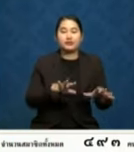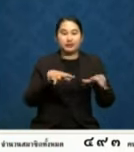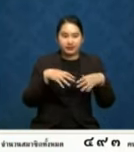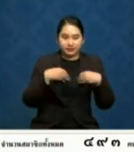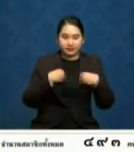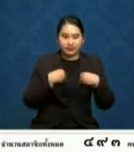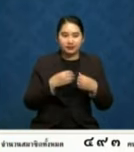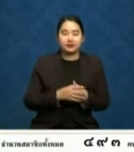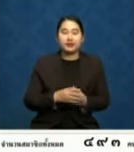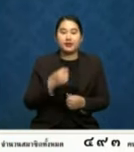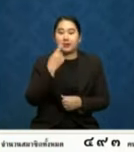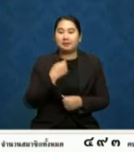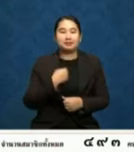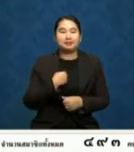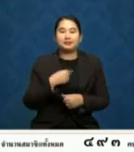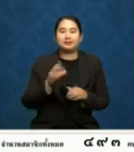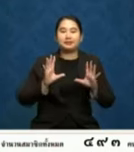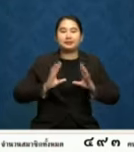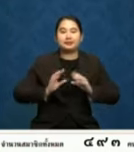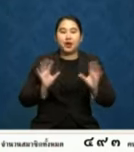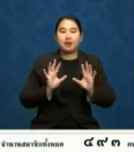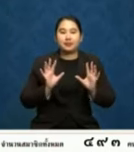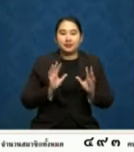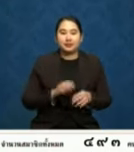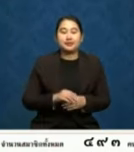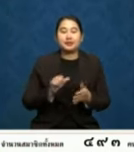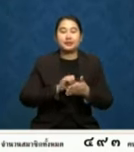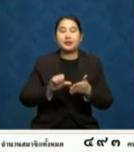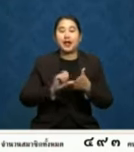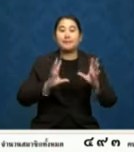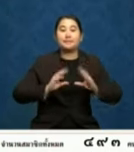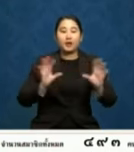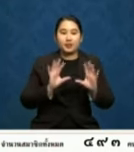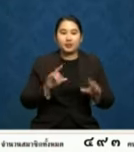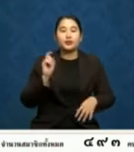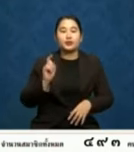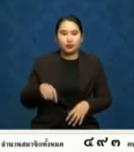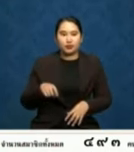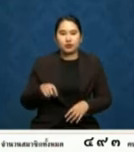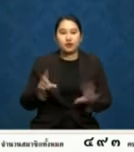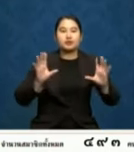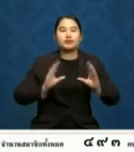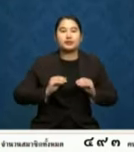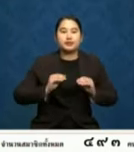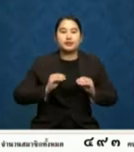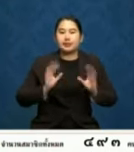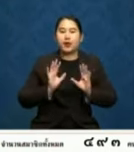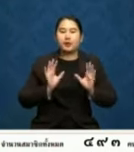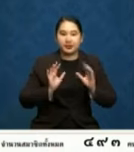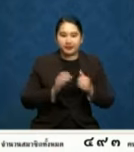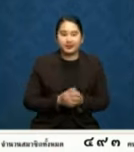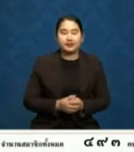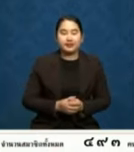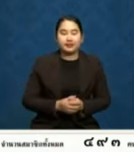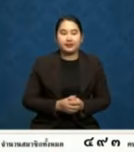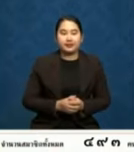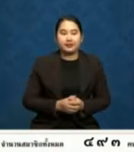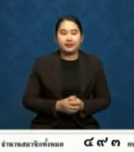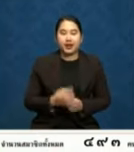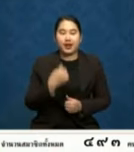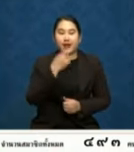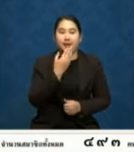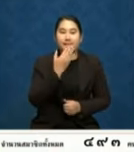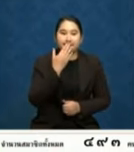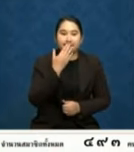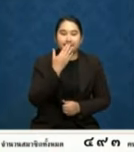ด้วยถ้าท่านไม่เห็นด้วยนะครับกับการแก้ไขก็กรุณากดปุ่มไม่เห็นด้วยถ้า